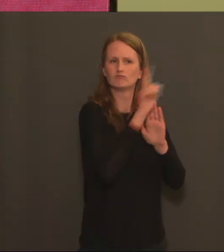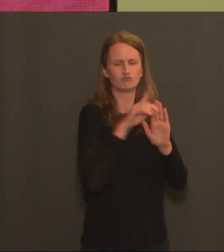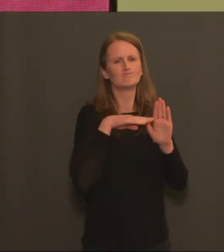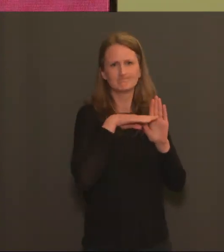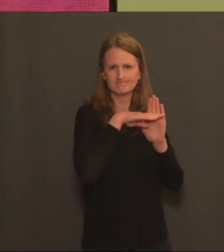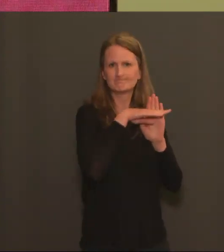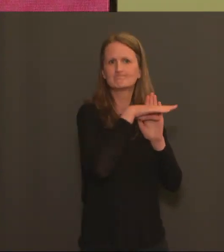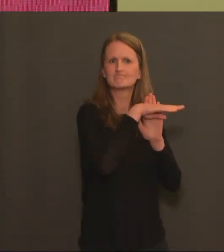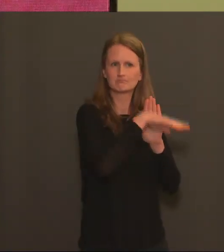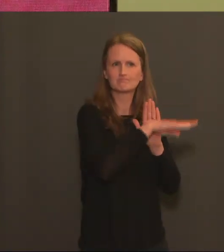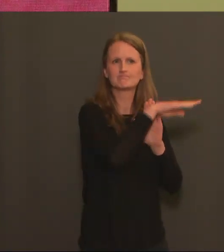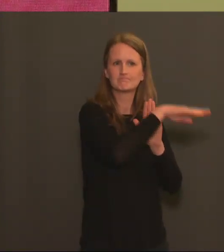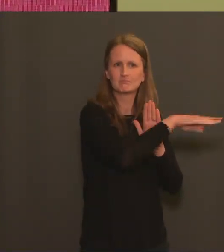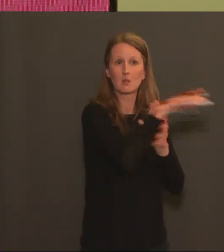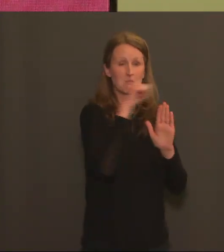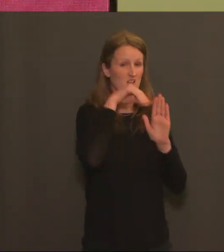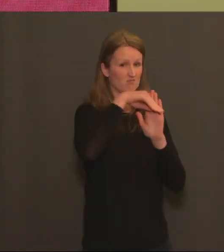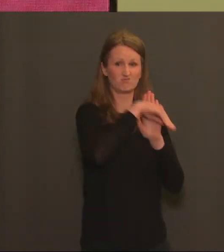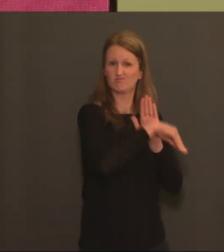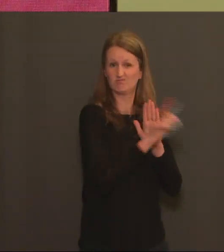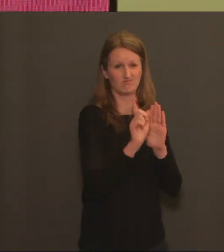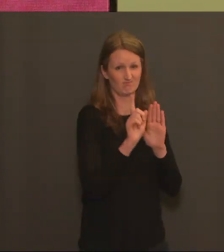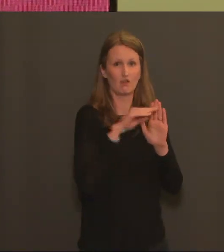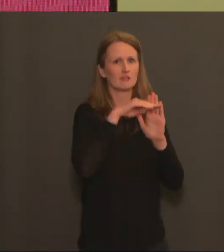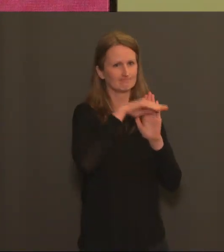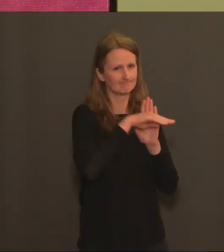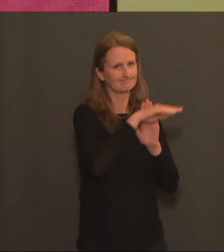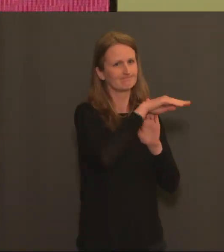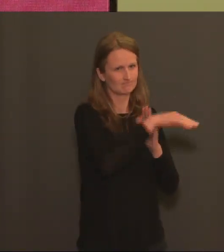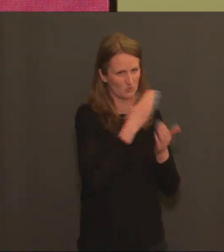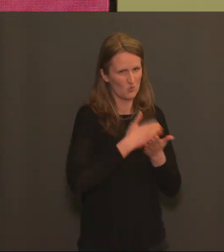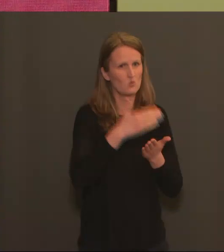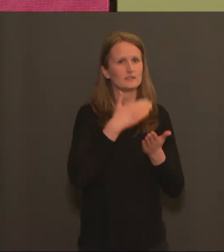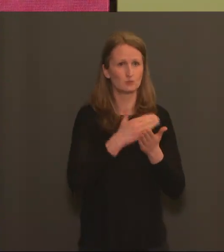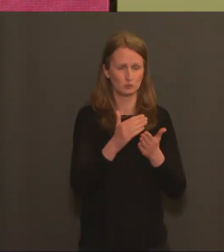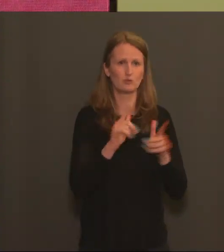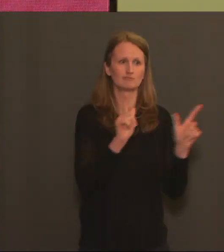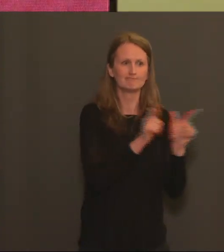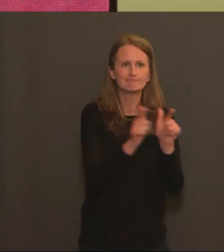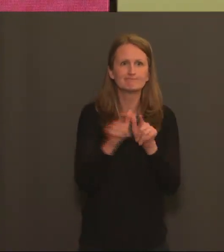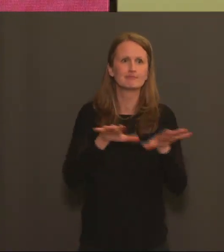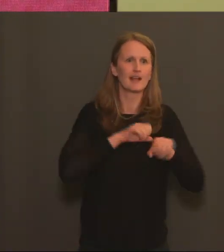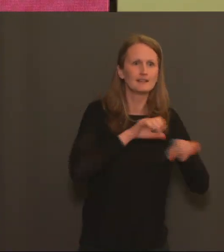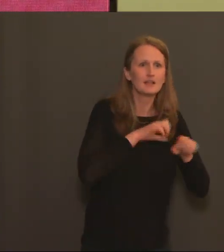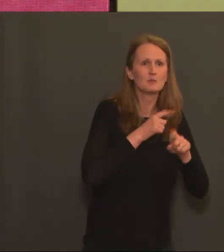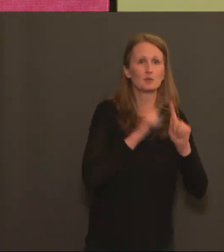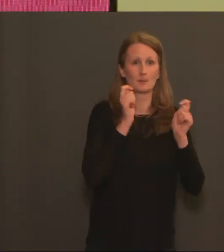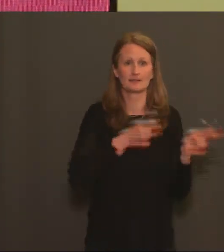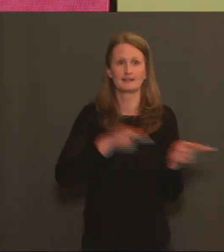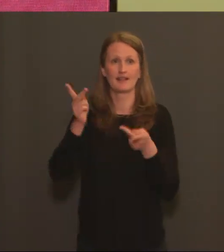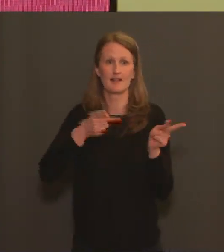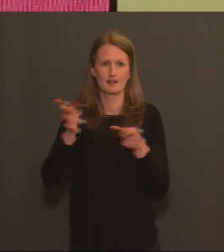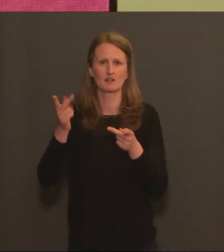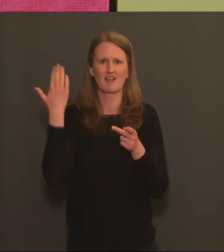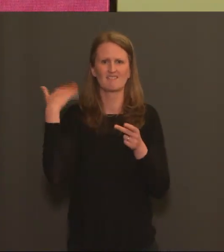nouvelles infections et d'hospitalisations s'est à nouveau relativement stabilisé et est un peu moins élevé que la semaine dernière.